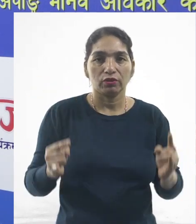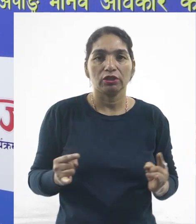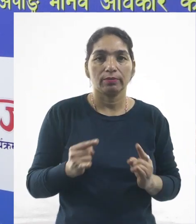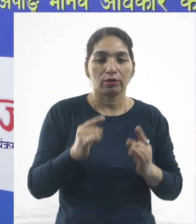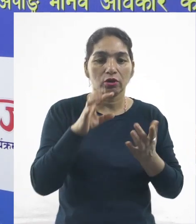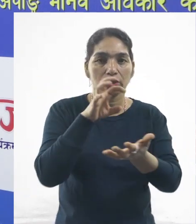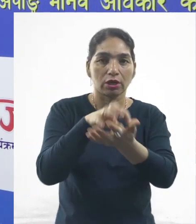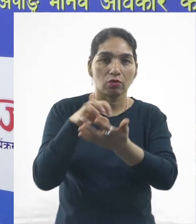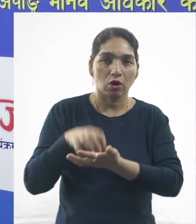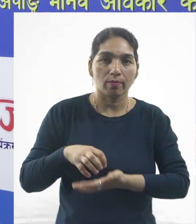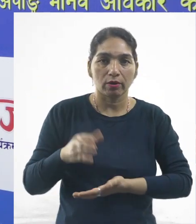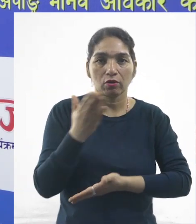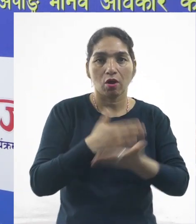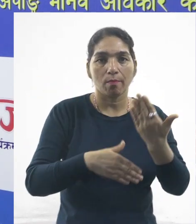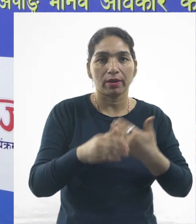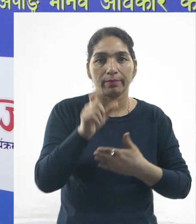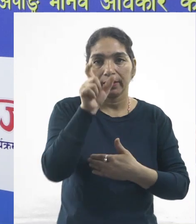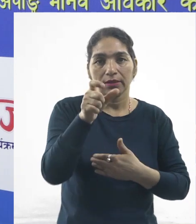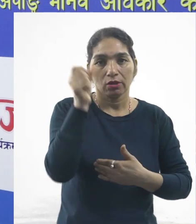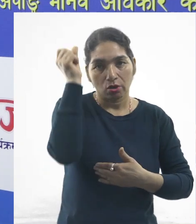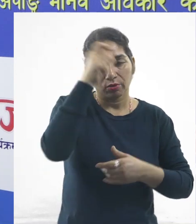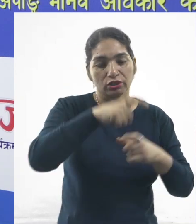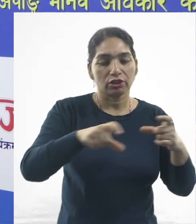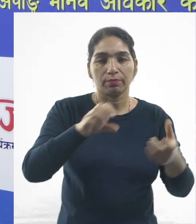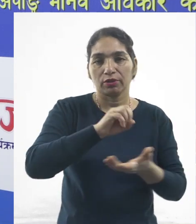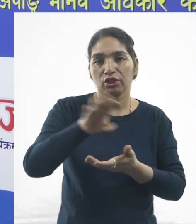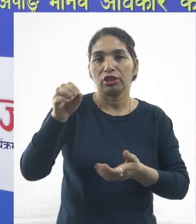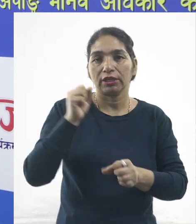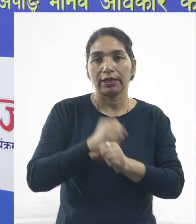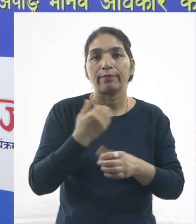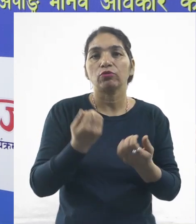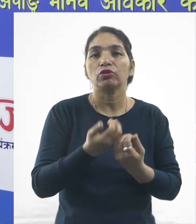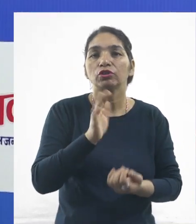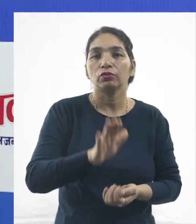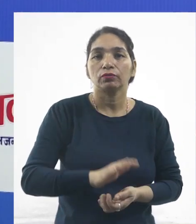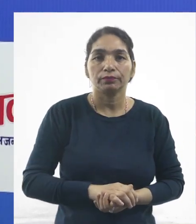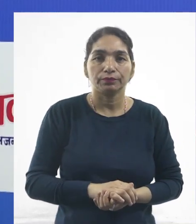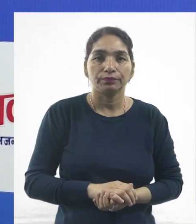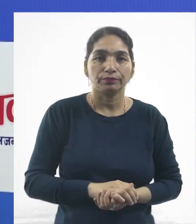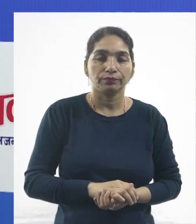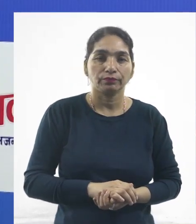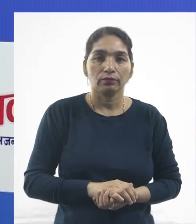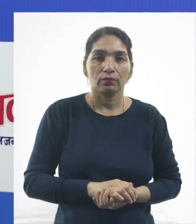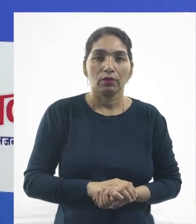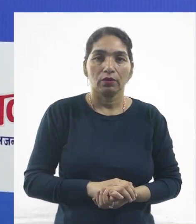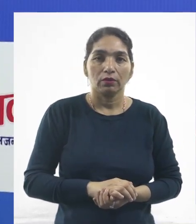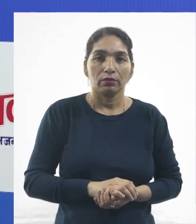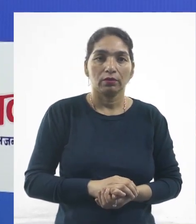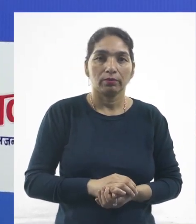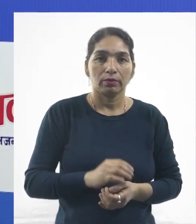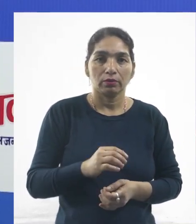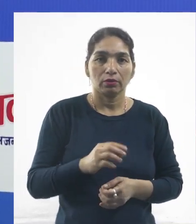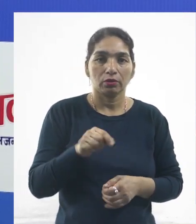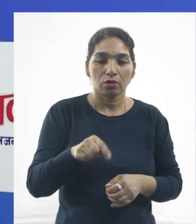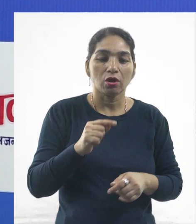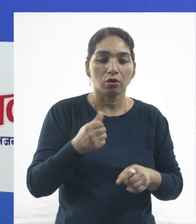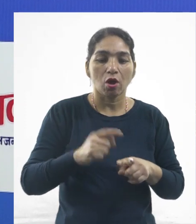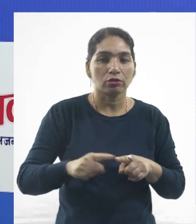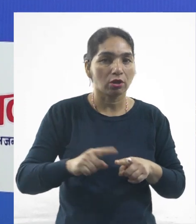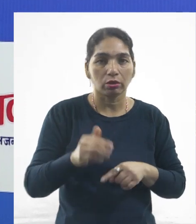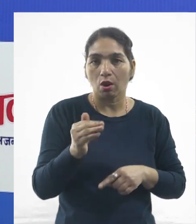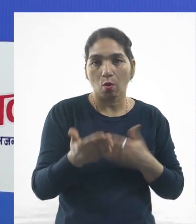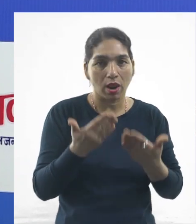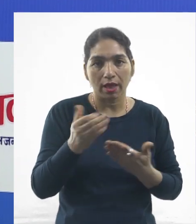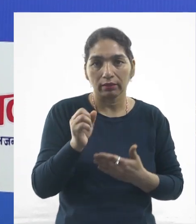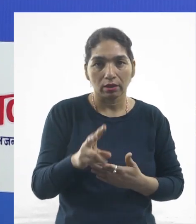ठाउँ ठाउँमै गएर अपाङ्गता भएको व्यक्तिहरूलाई परिचय पत्र बाँड्ने चाहिँ हामी गर्न लाग्दैछु सुमिर साहब हुन त अलिक खर्चालु होला तर खर्चालु हो भने